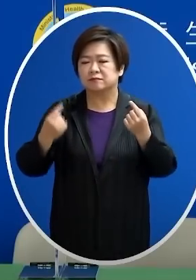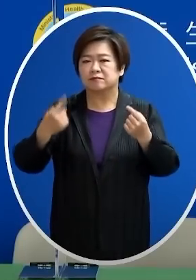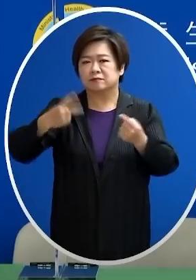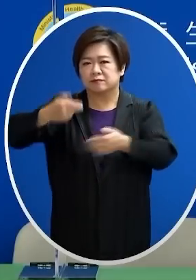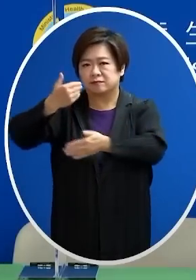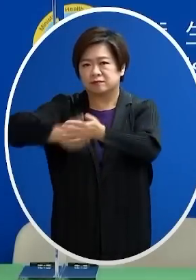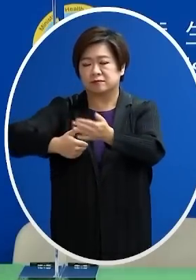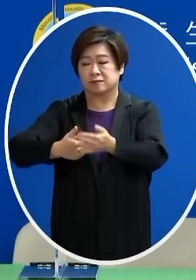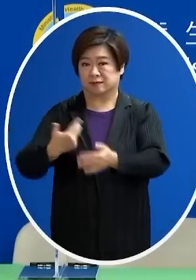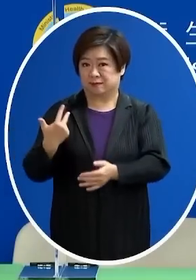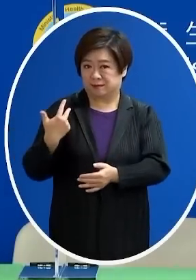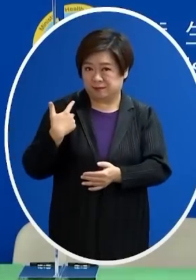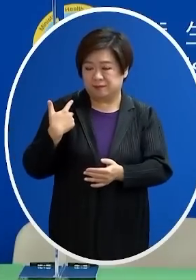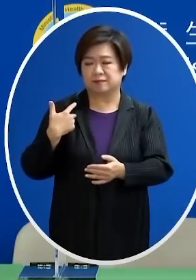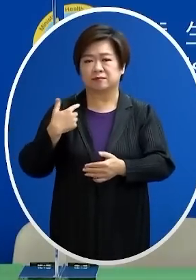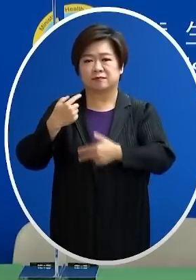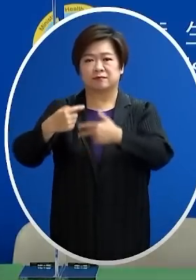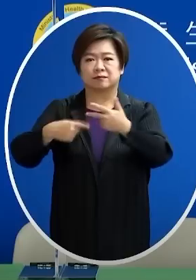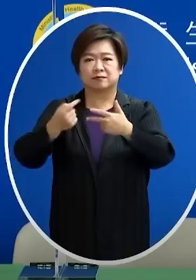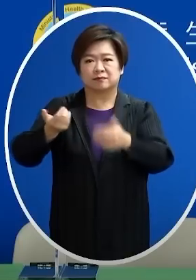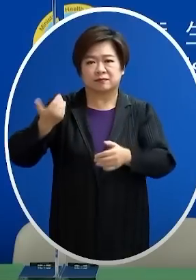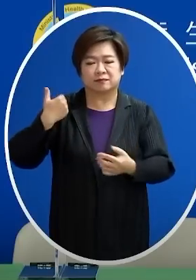些，那比起上一周哈